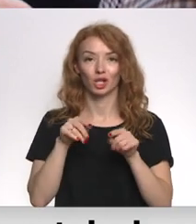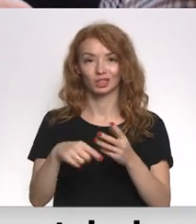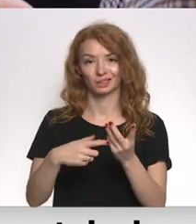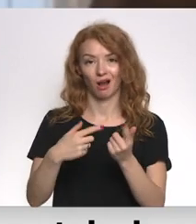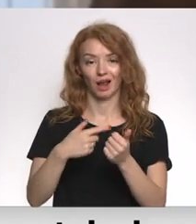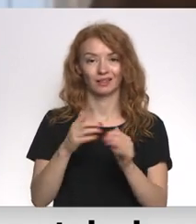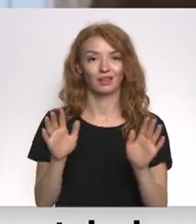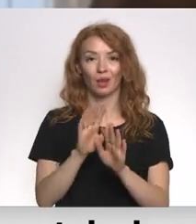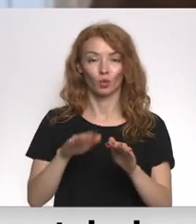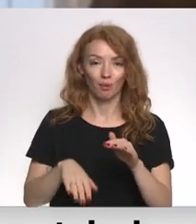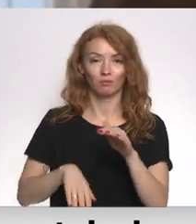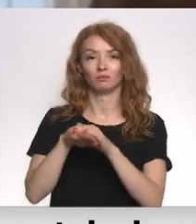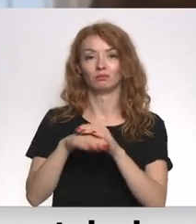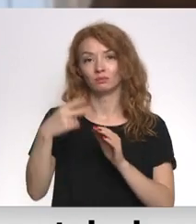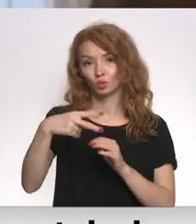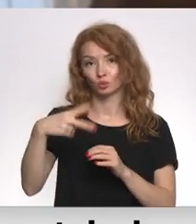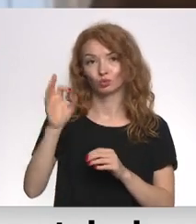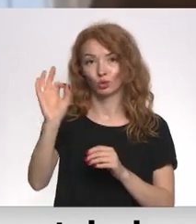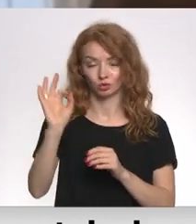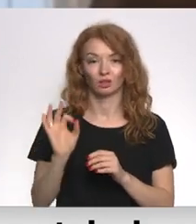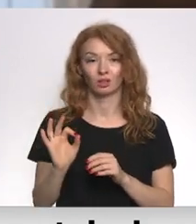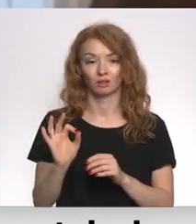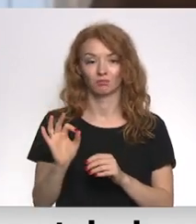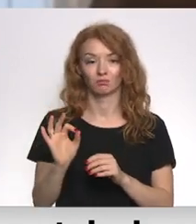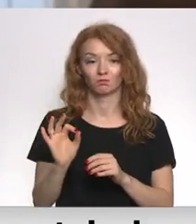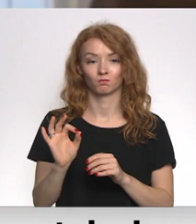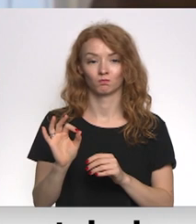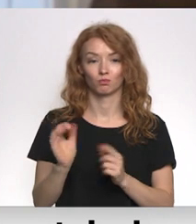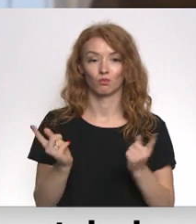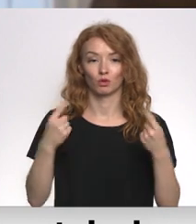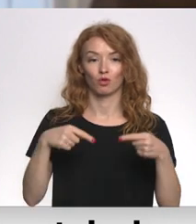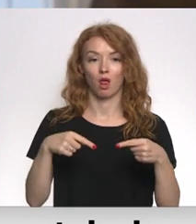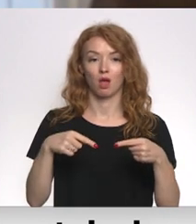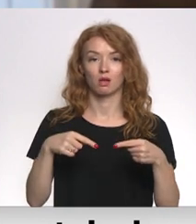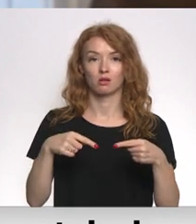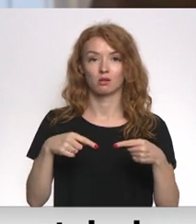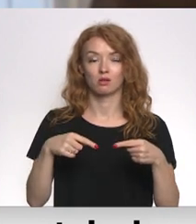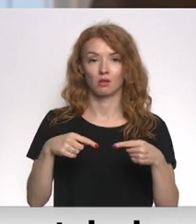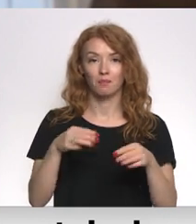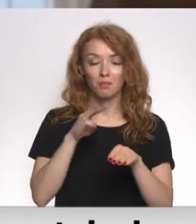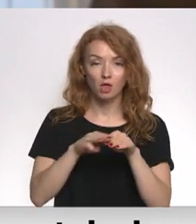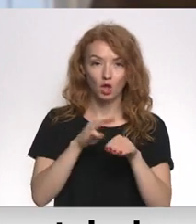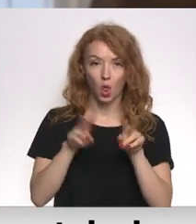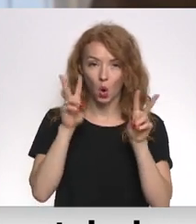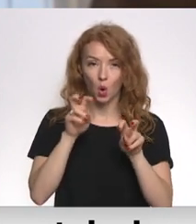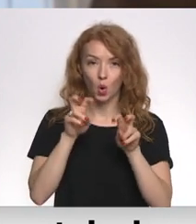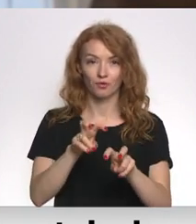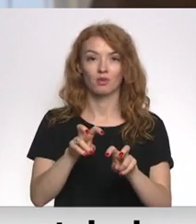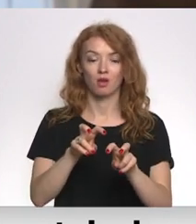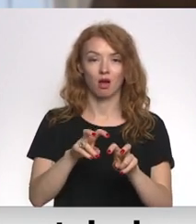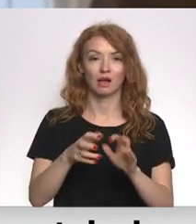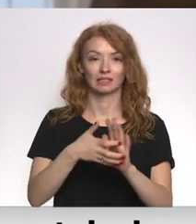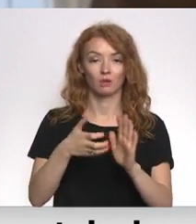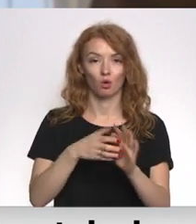nebūtu lielāks par 20%. Šobrīd saskaņā ar metodoloģiju, kas ir